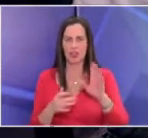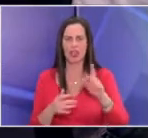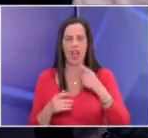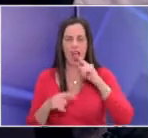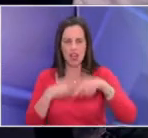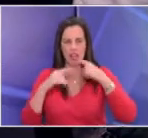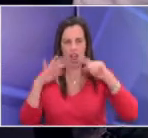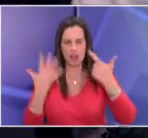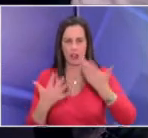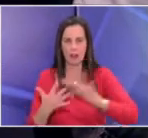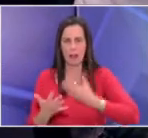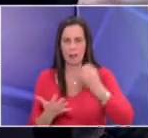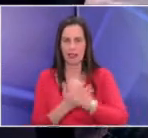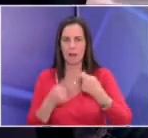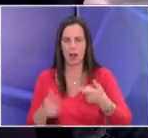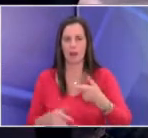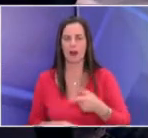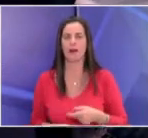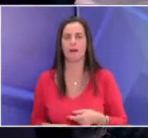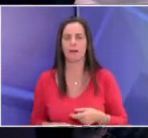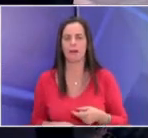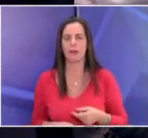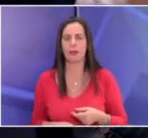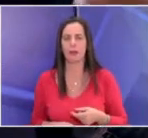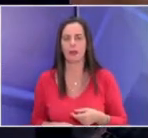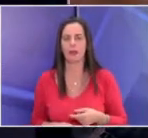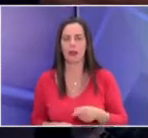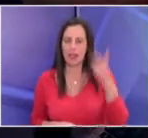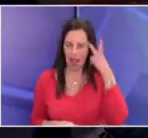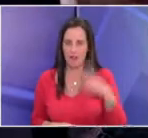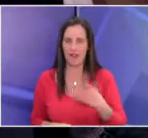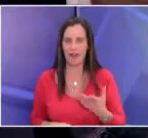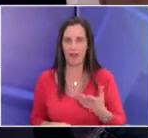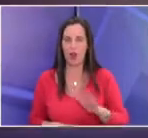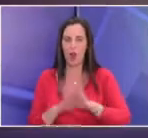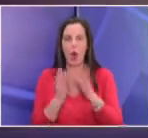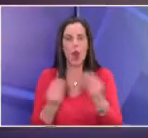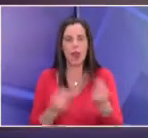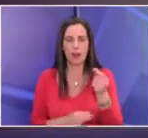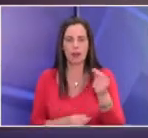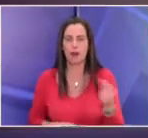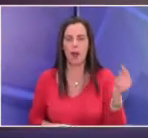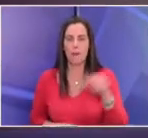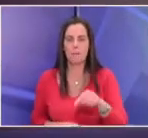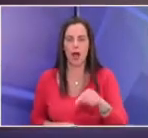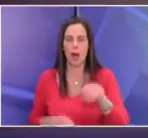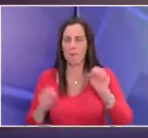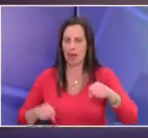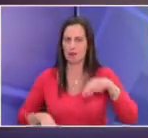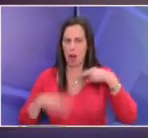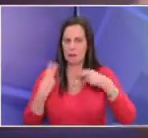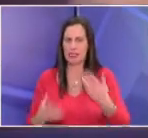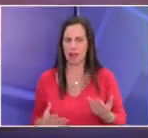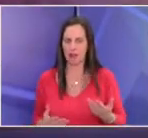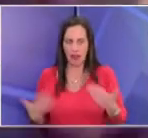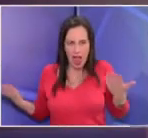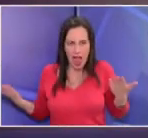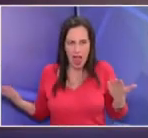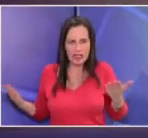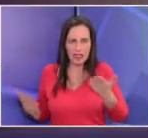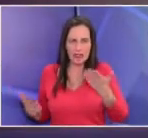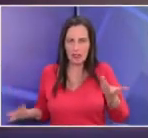נקראת M25, בתוך השוק. הבחור אומר, תקשיב, אני אשכרה מנסה לצאת